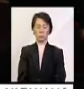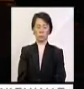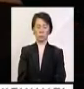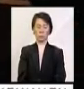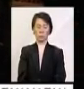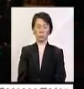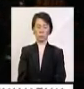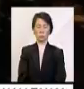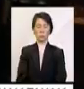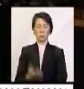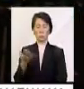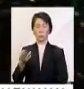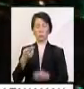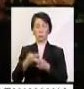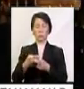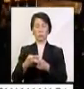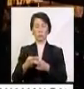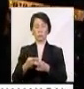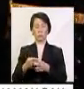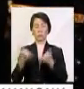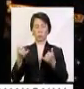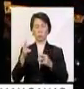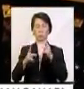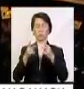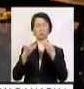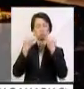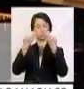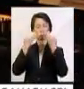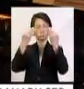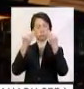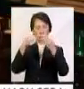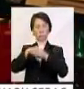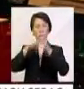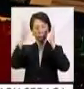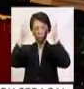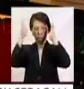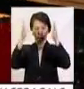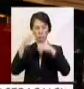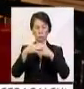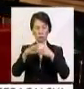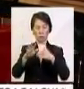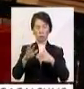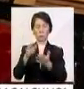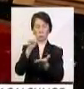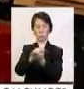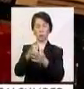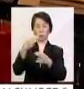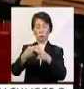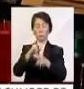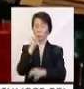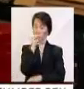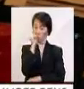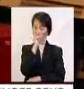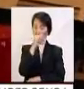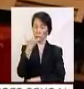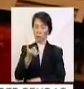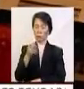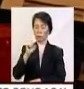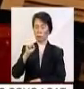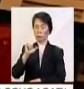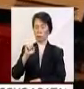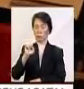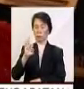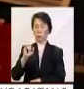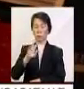Syafiq Farhain, namanya kian meniti di bibir peminat seni tanah air. Selepas menempa nama di bidang nyanyian, Syafiq kini